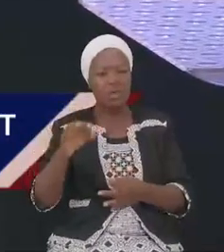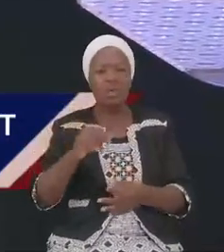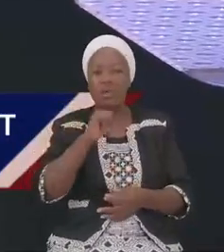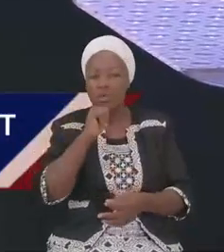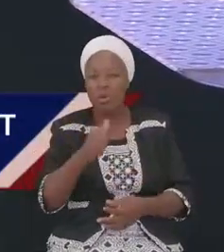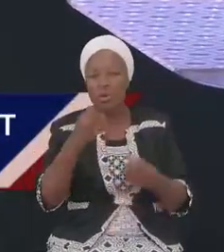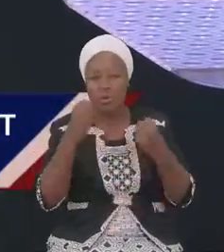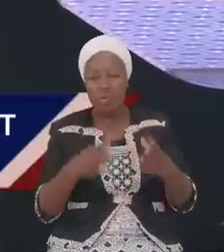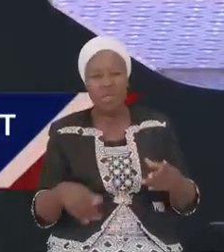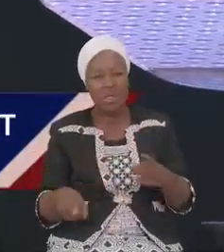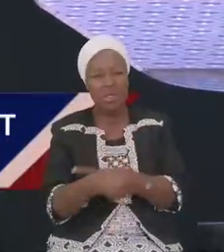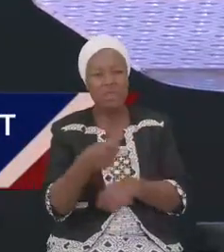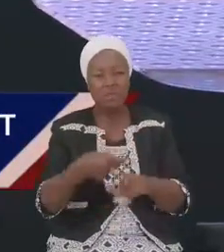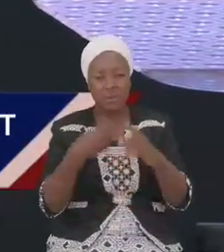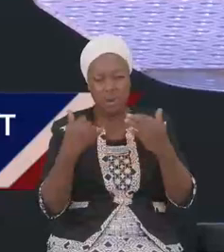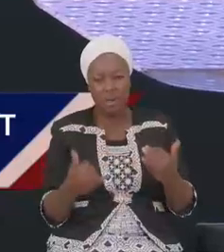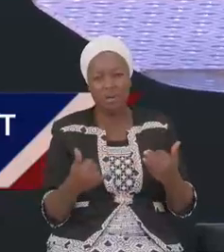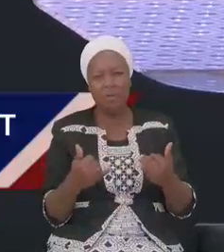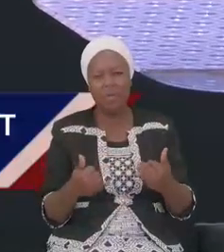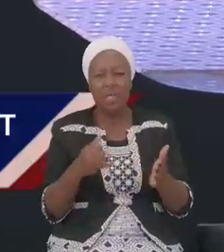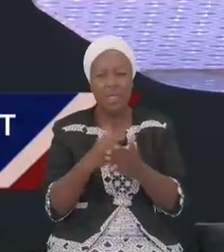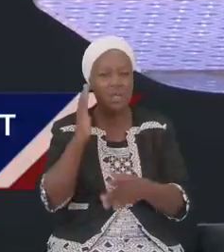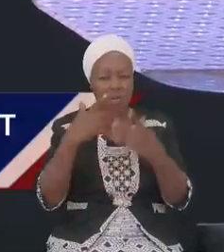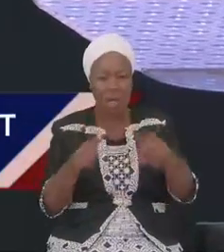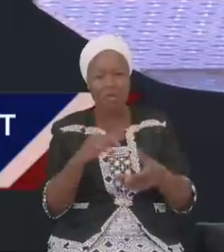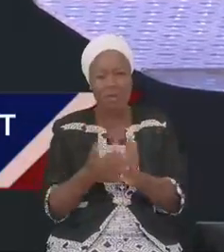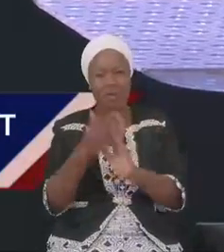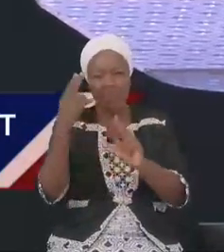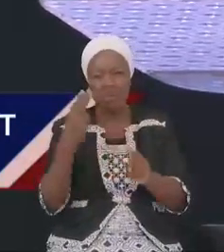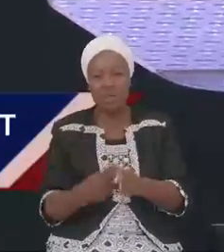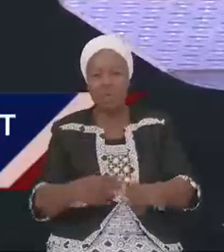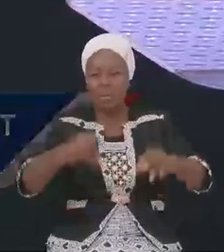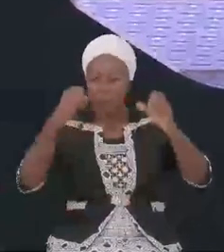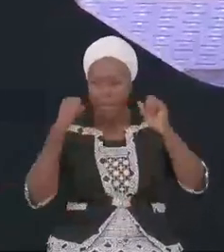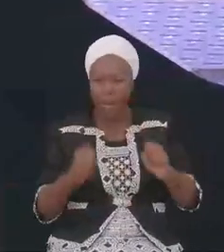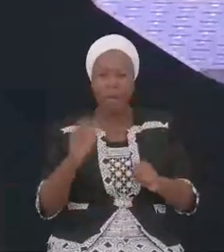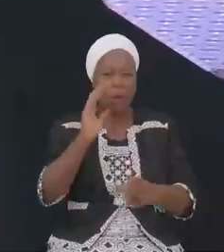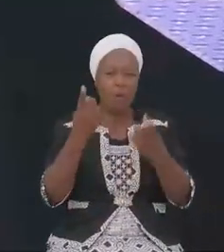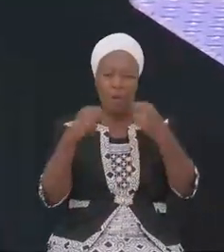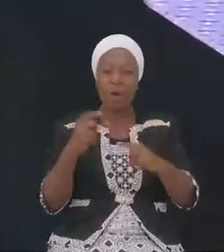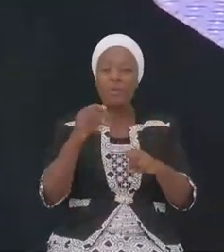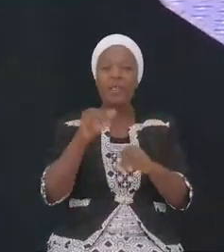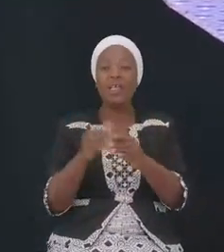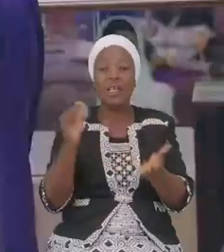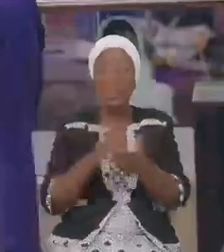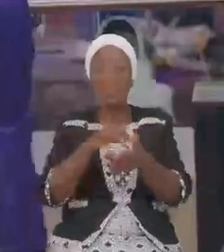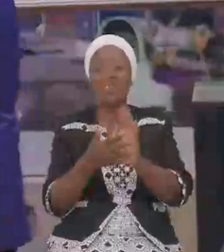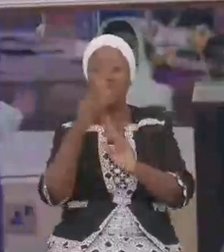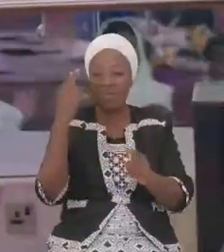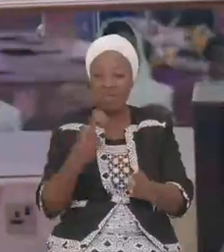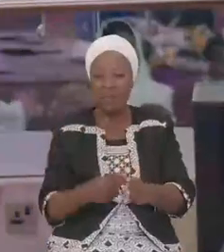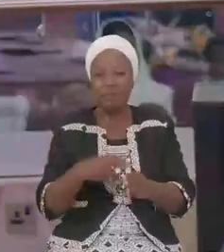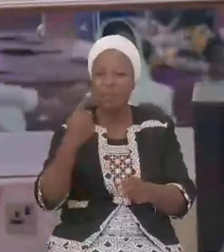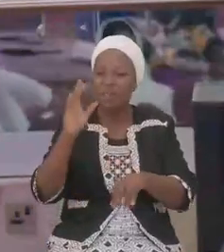Saint-Esprit. Cela va se produire. La puissance va revenir.